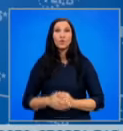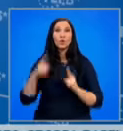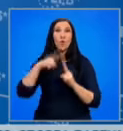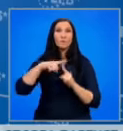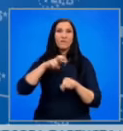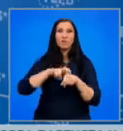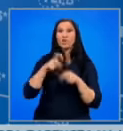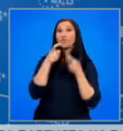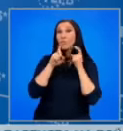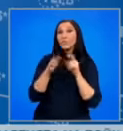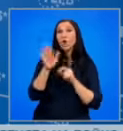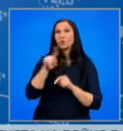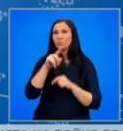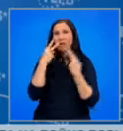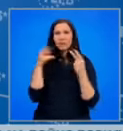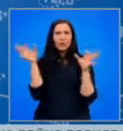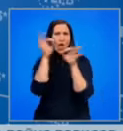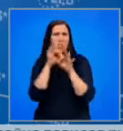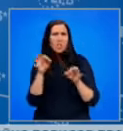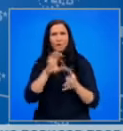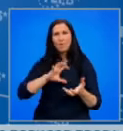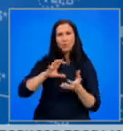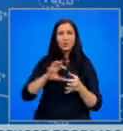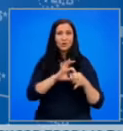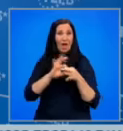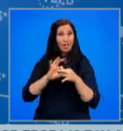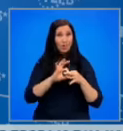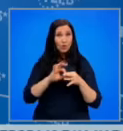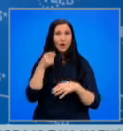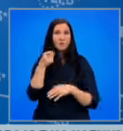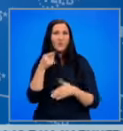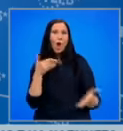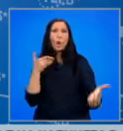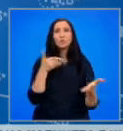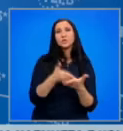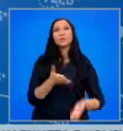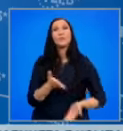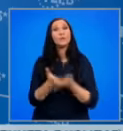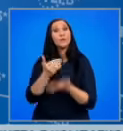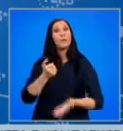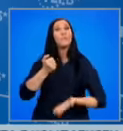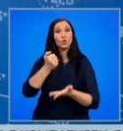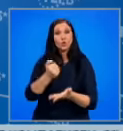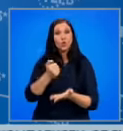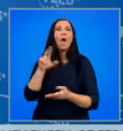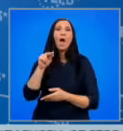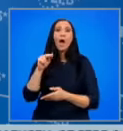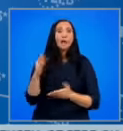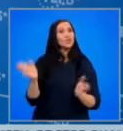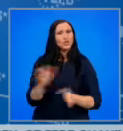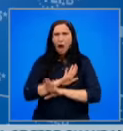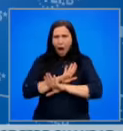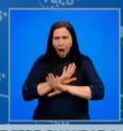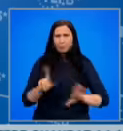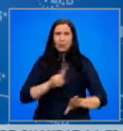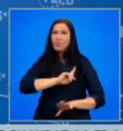Томислав Дончев коментира още, че не вижда никаква политическа логика в това опозицията да подкрепи бюджета. Каза, че са